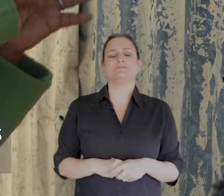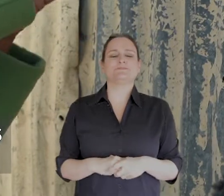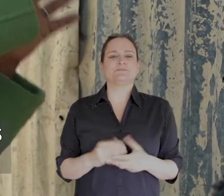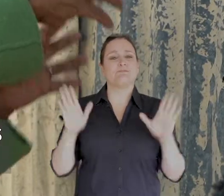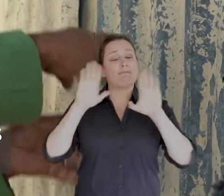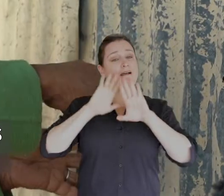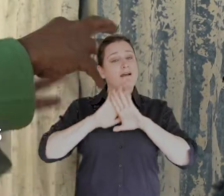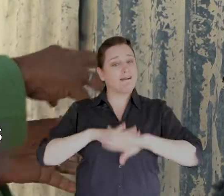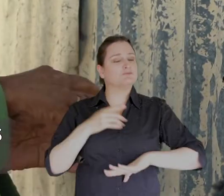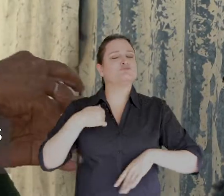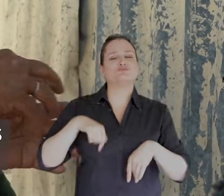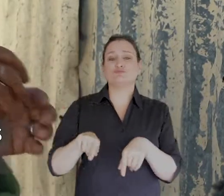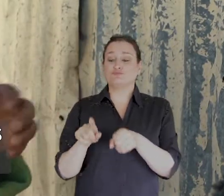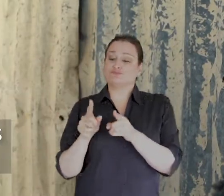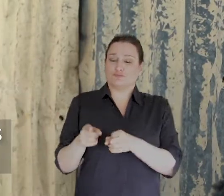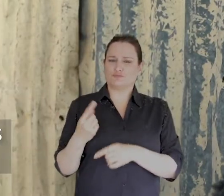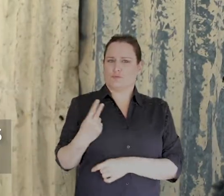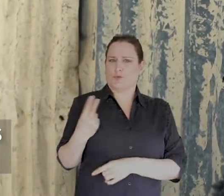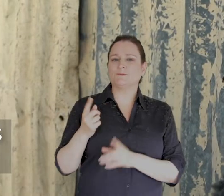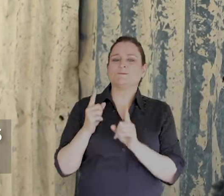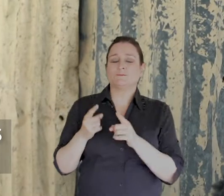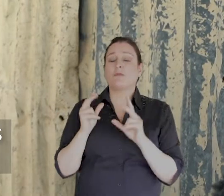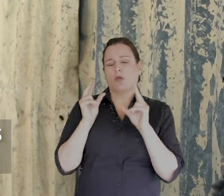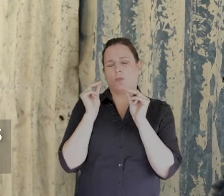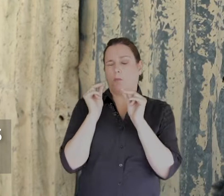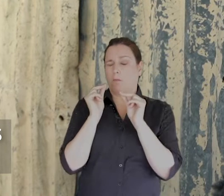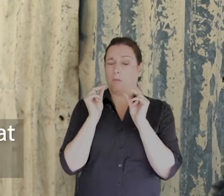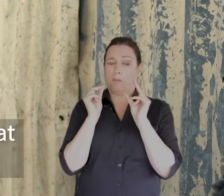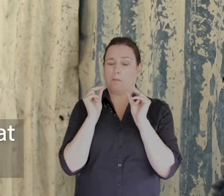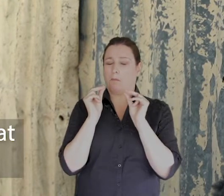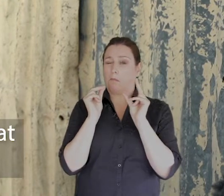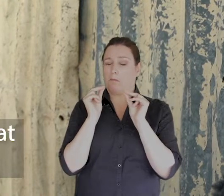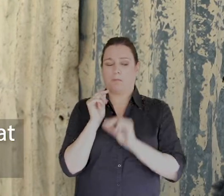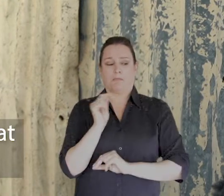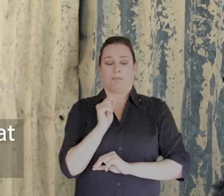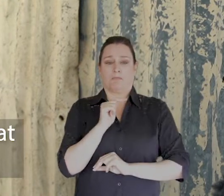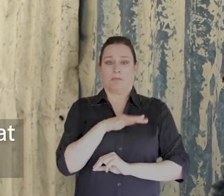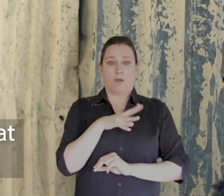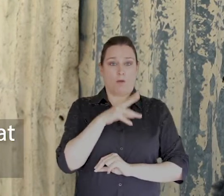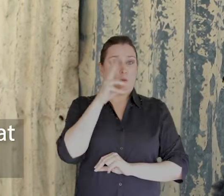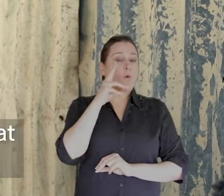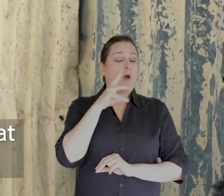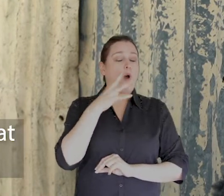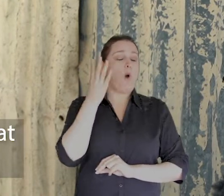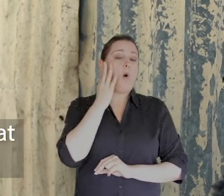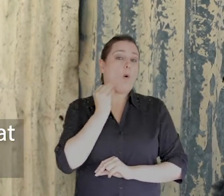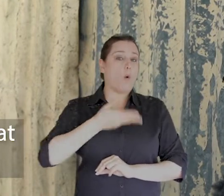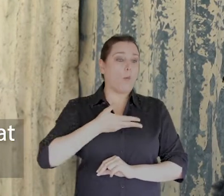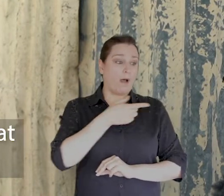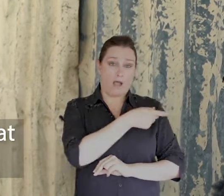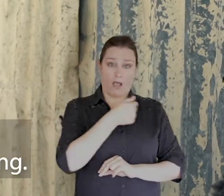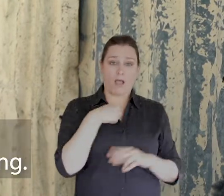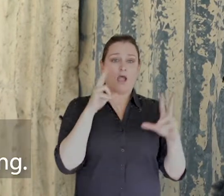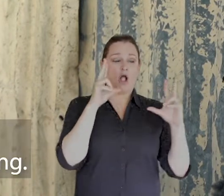ons loopt zet die schoenen bij de kant. En dan komen ons nou in. En als ouwe, als ons nog waar ouwe het